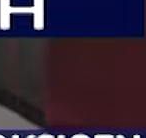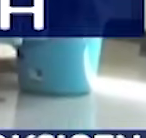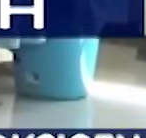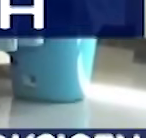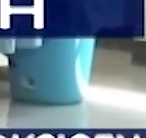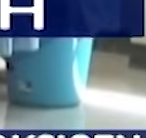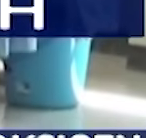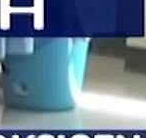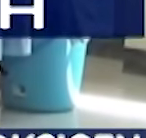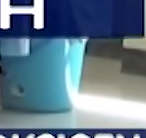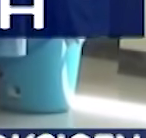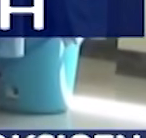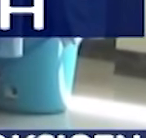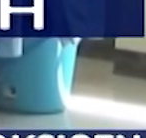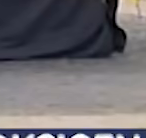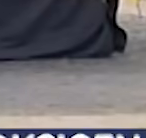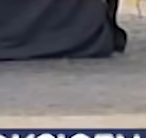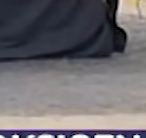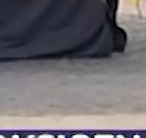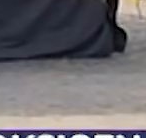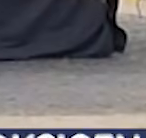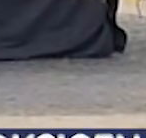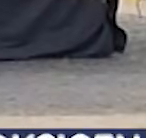34.754 dinyatakan sembuh.